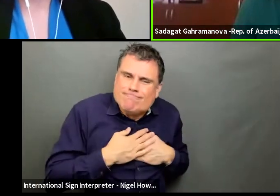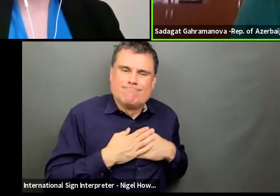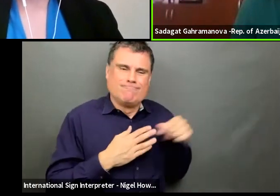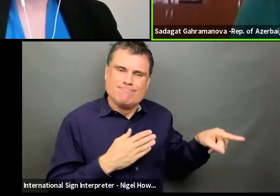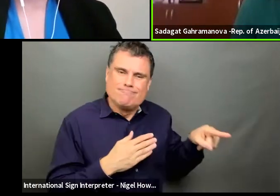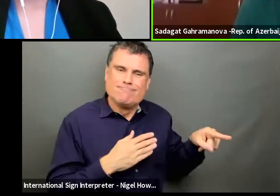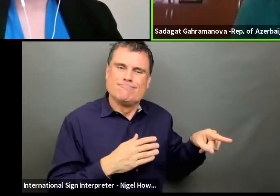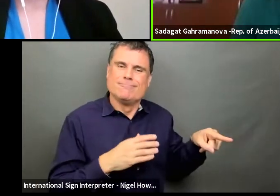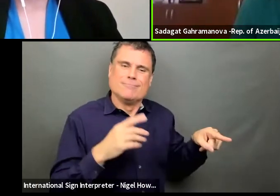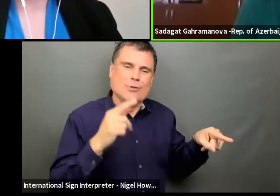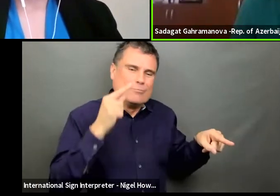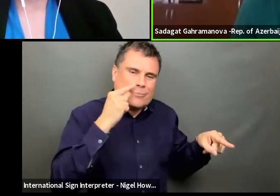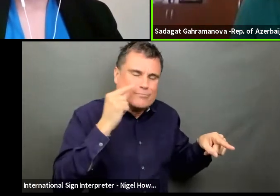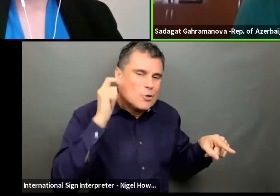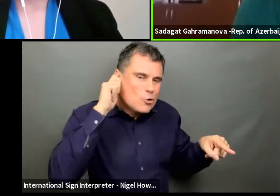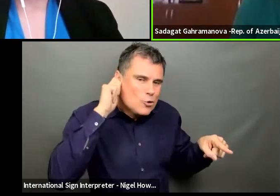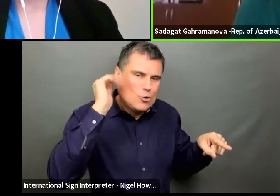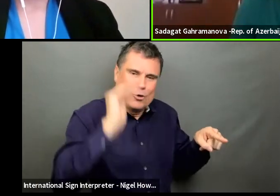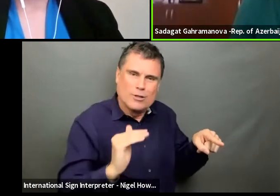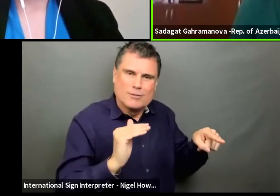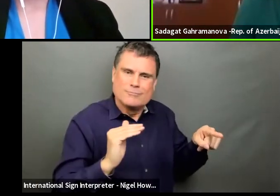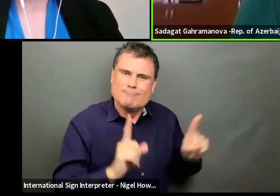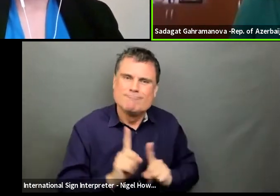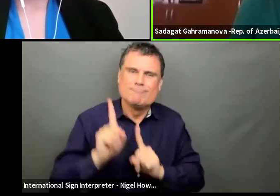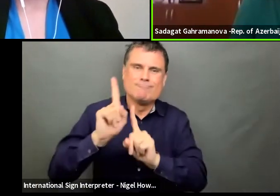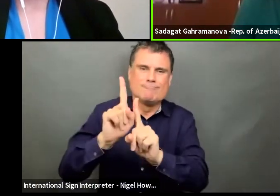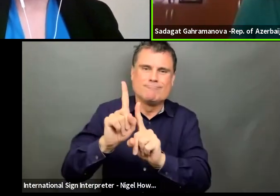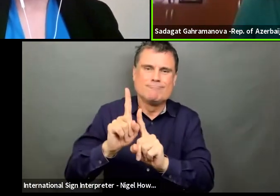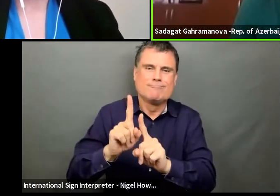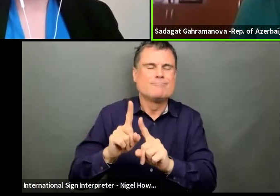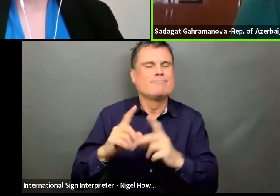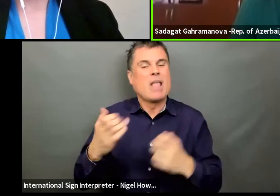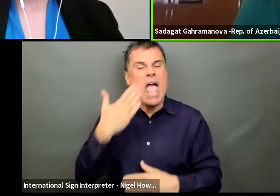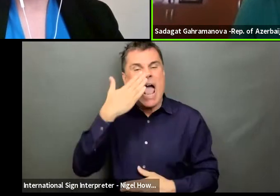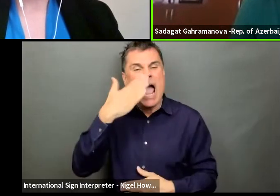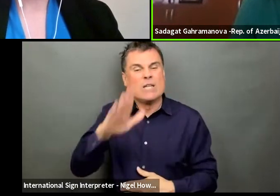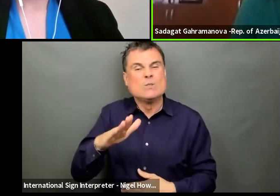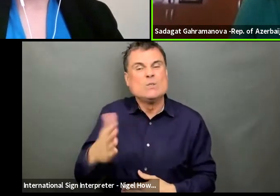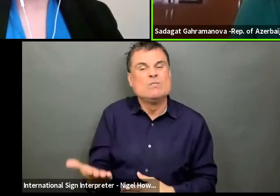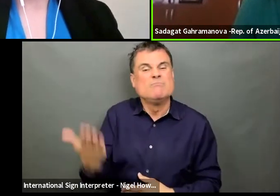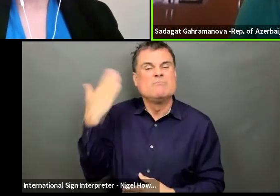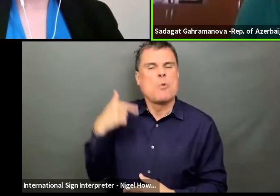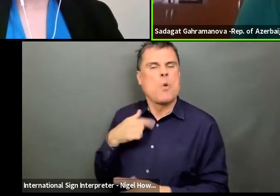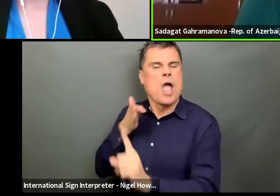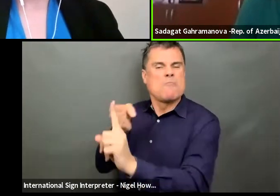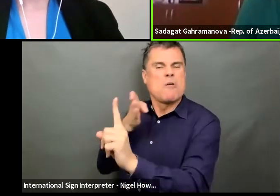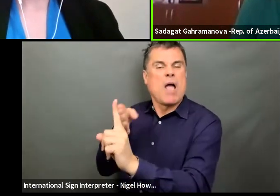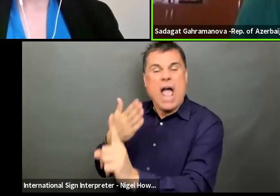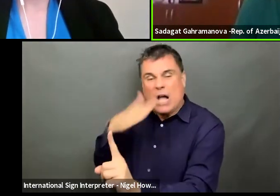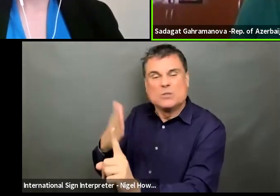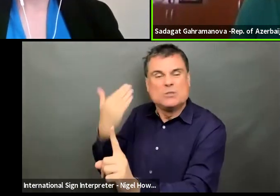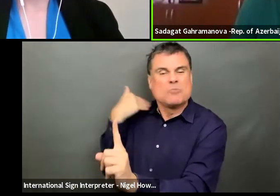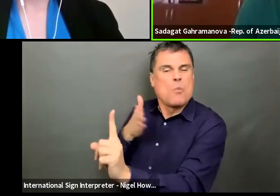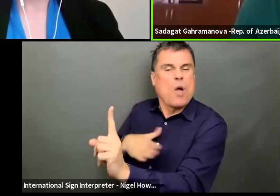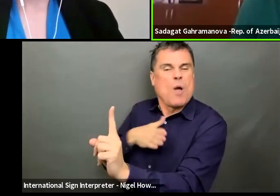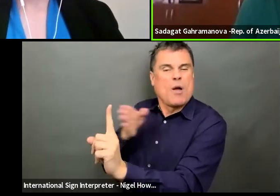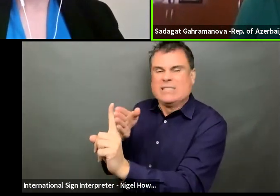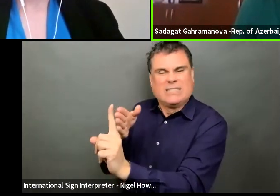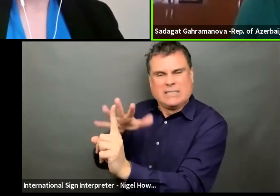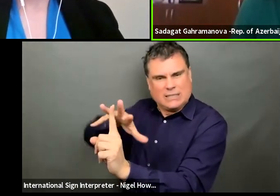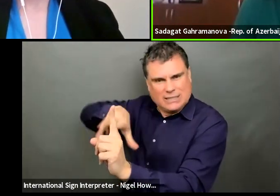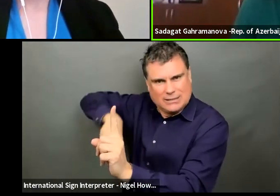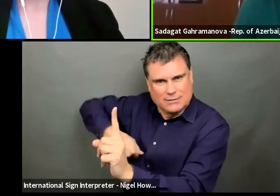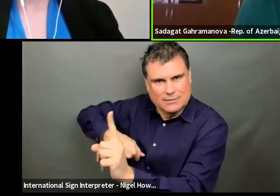расширении прав и возможностей девочек. Религиозные группы и лидеры местных общин были привлечены с целью использования